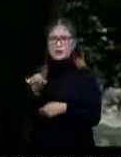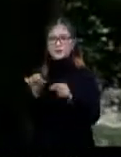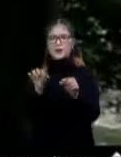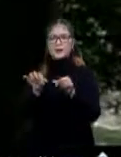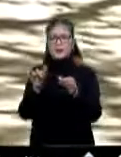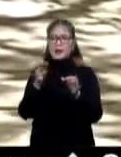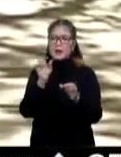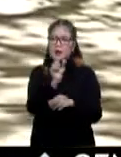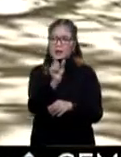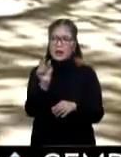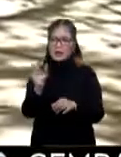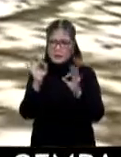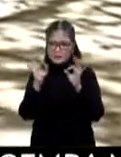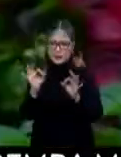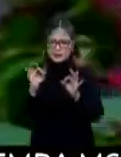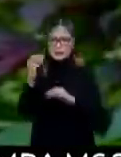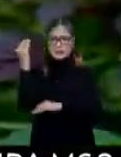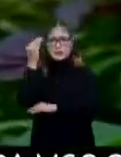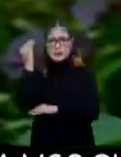masyarakat tim liputan news melaporkan